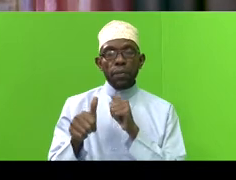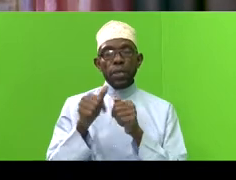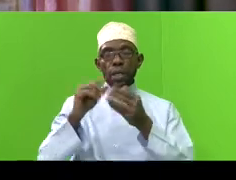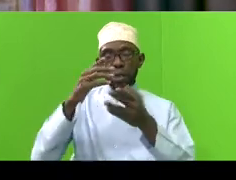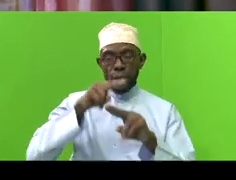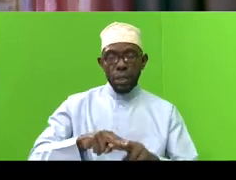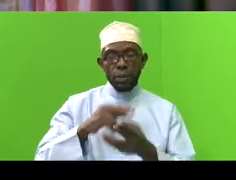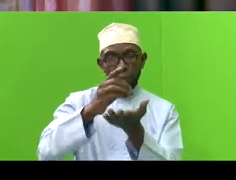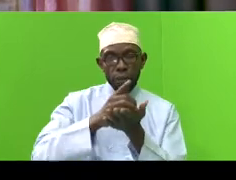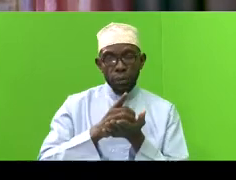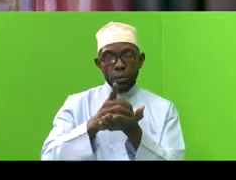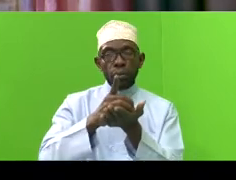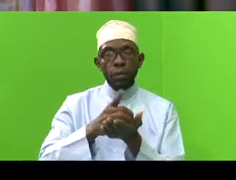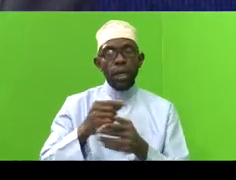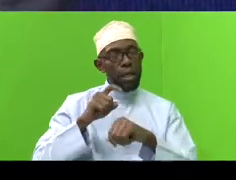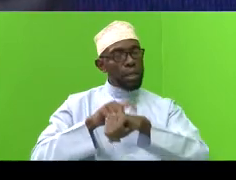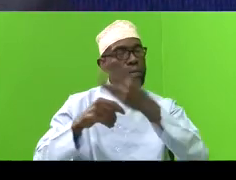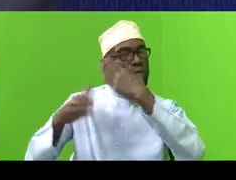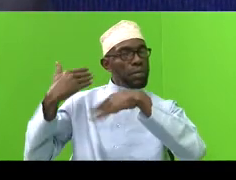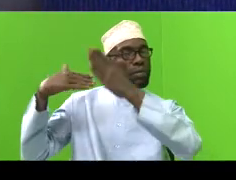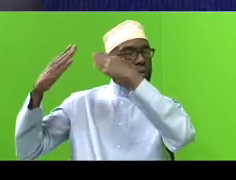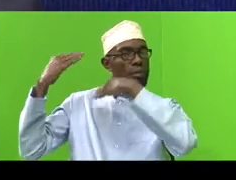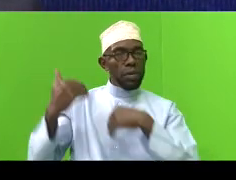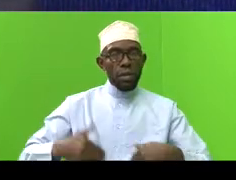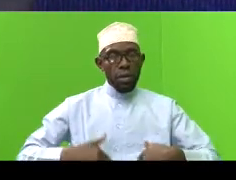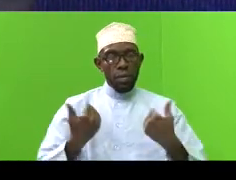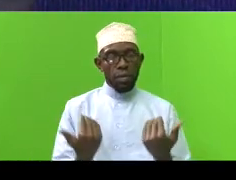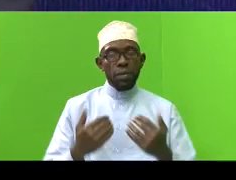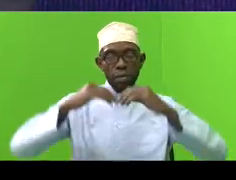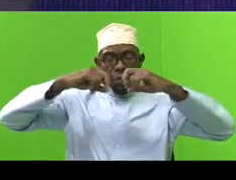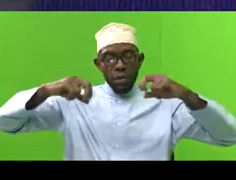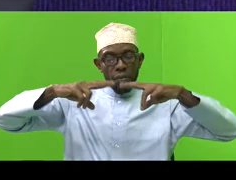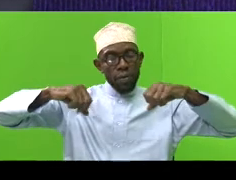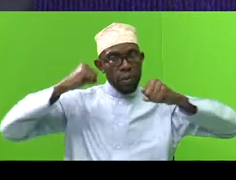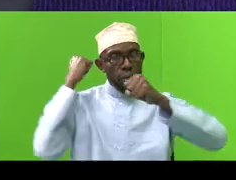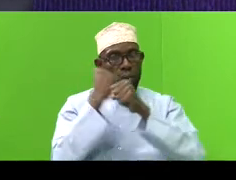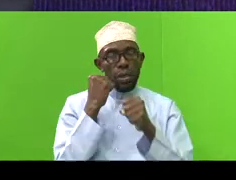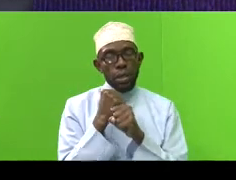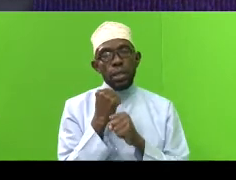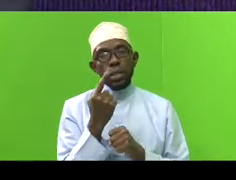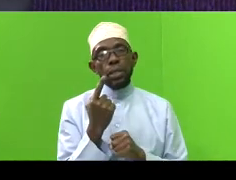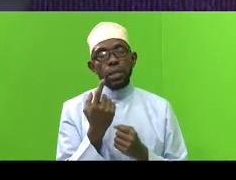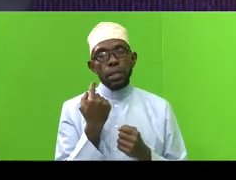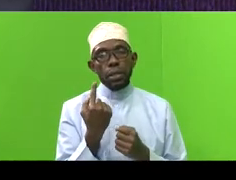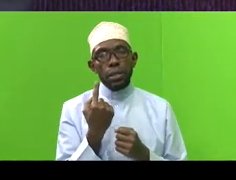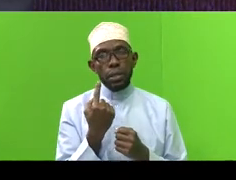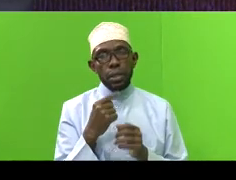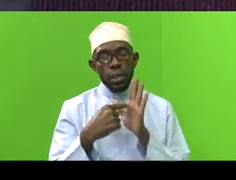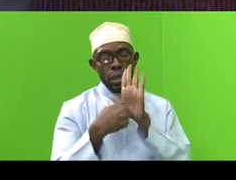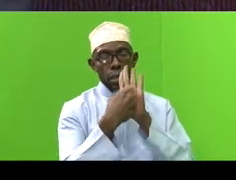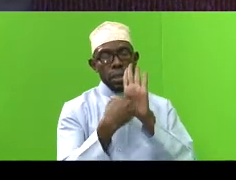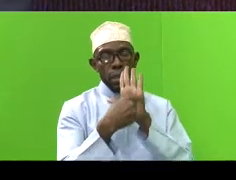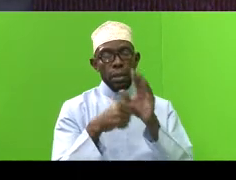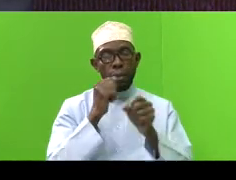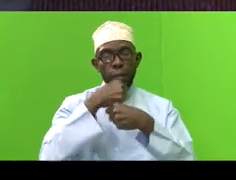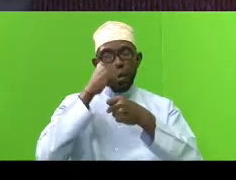wakasikizana. So zilianza tangu wakati huo. Kuna vijana walikuwa wakitafuta kazi, wakawa wameonelea hiyo kama ile industry ambayo unaweza tengeneza